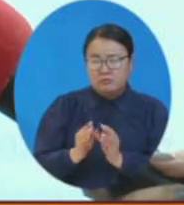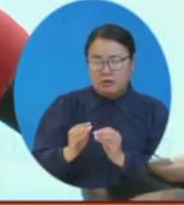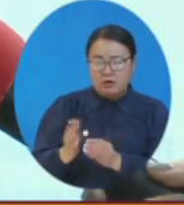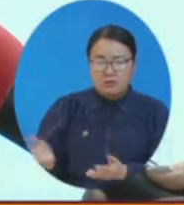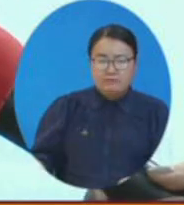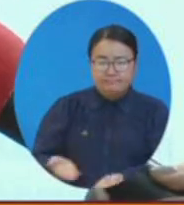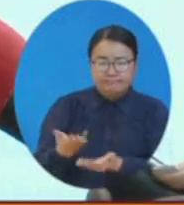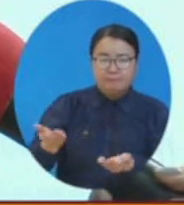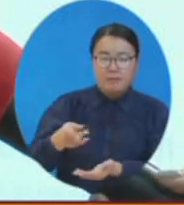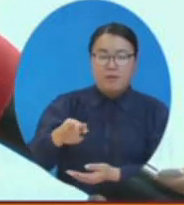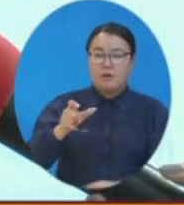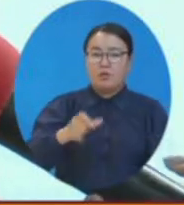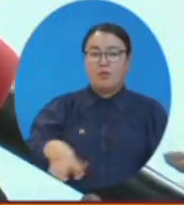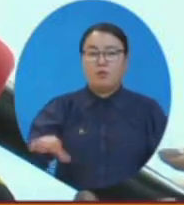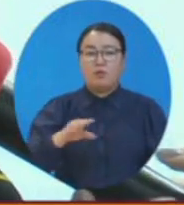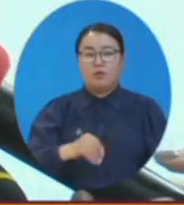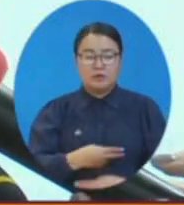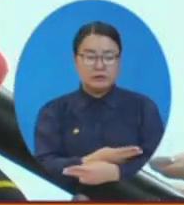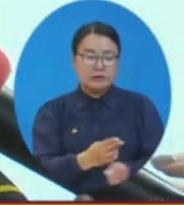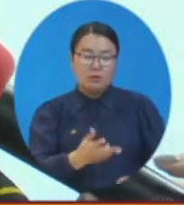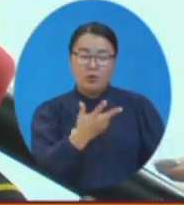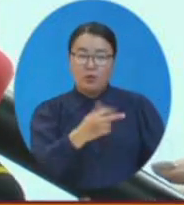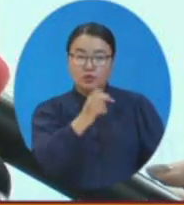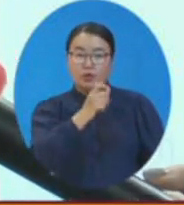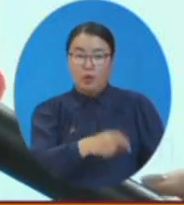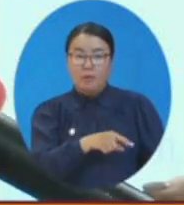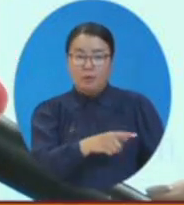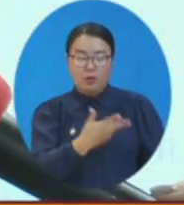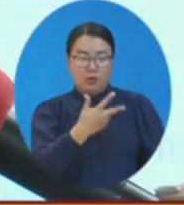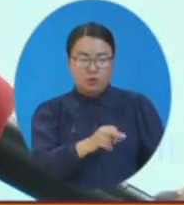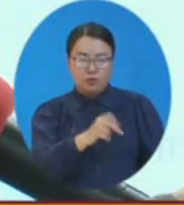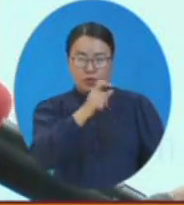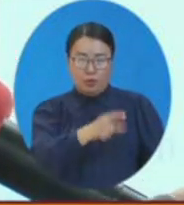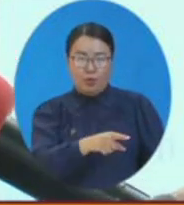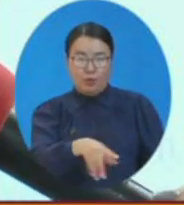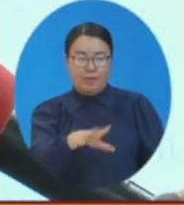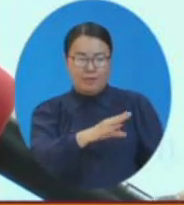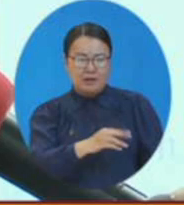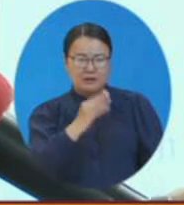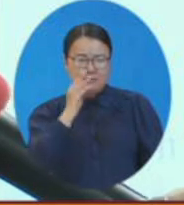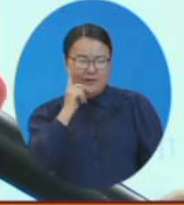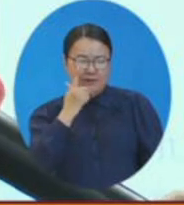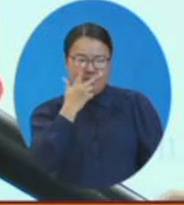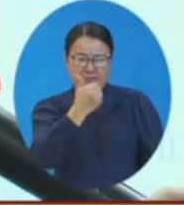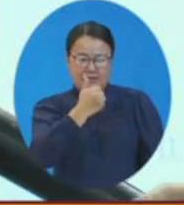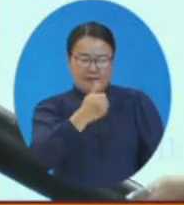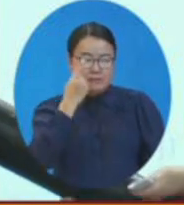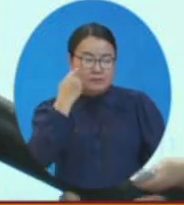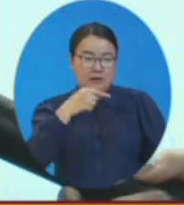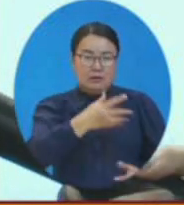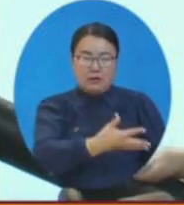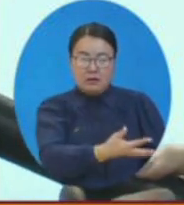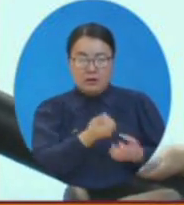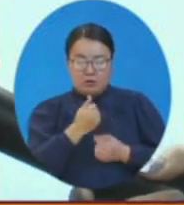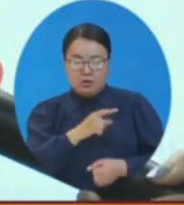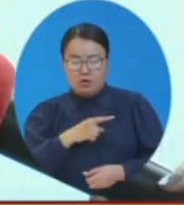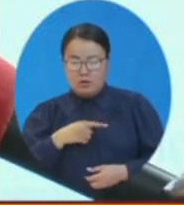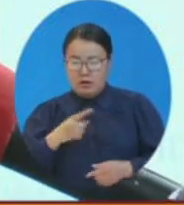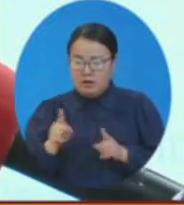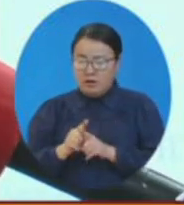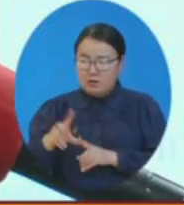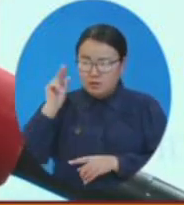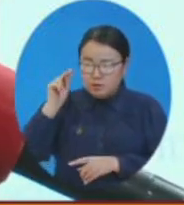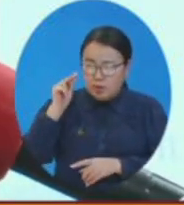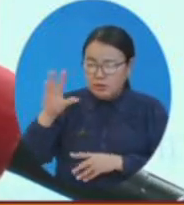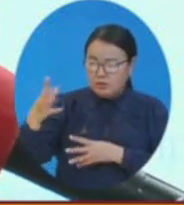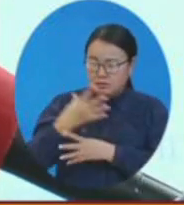ажлын тухайн хүмүүсийг одоо тайлбар бутлан байгаа 30 хүмүүс дундаас хамгийн шилдэг гой санаанууд гаргах. Бидээсээ суралцах сурлаа багшаасаа